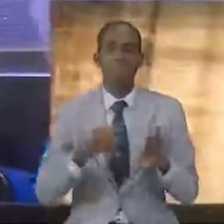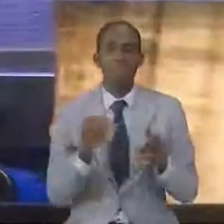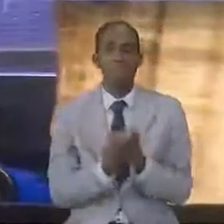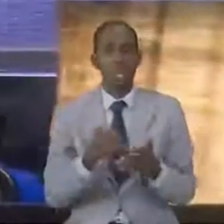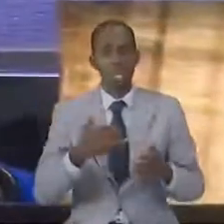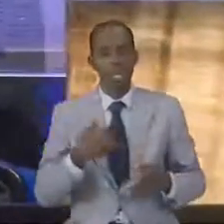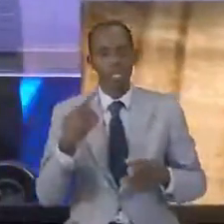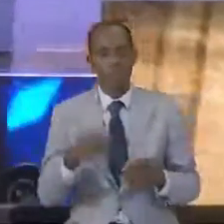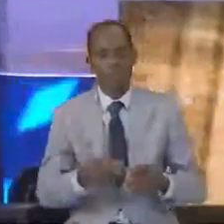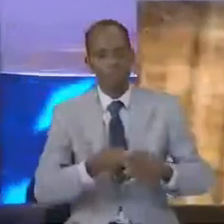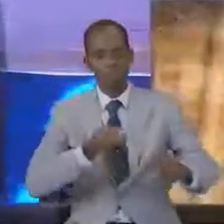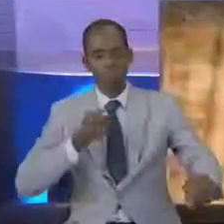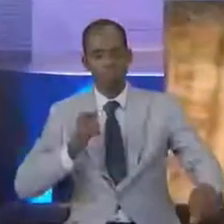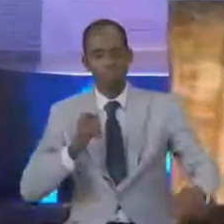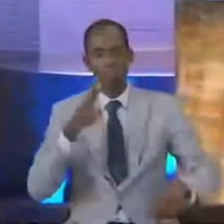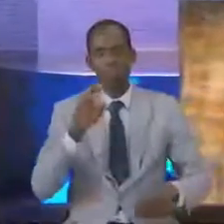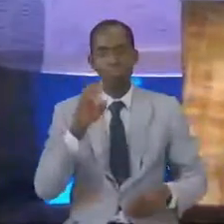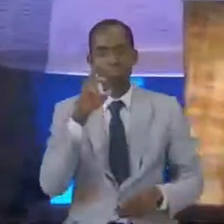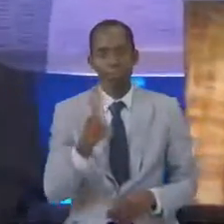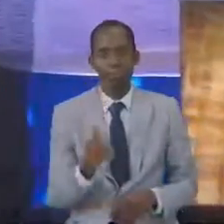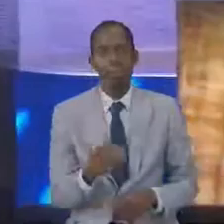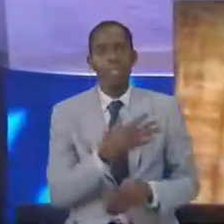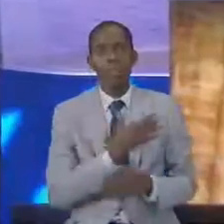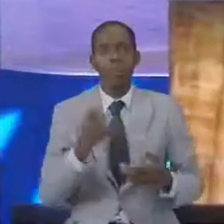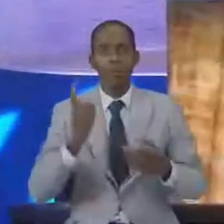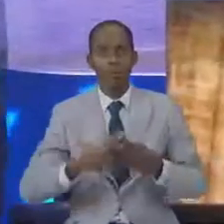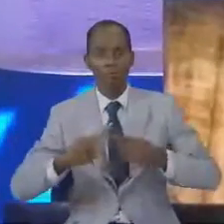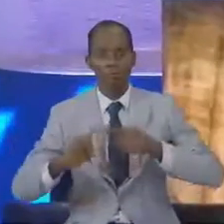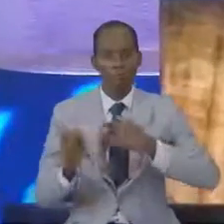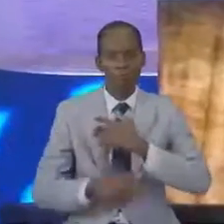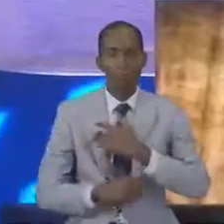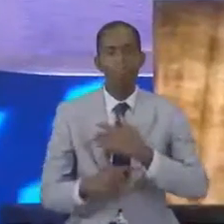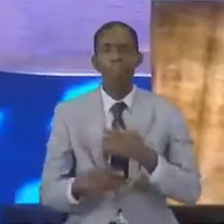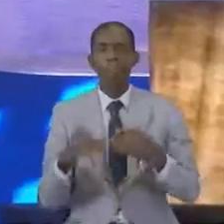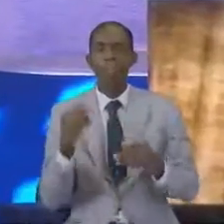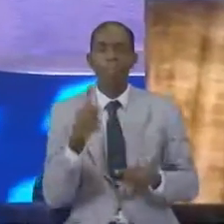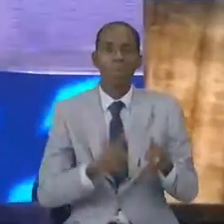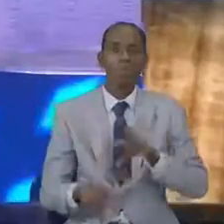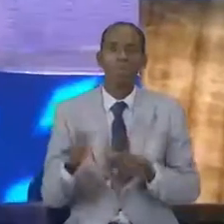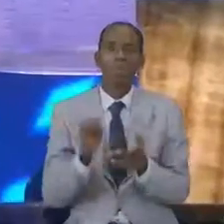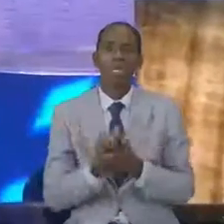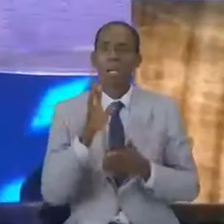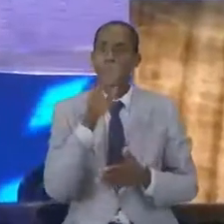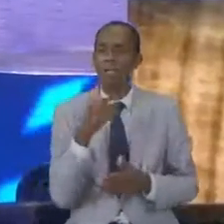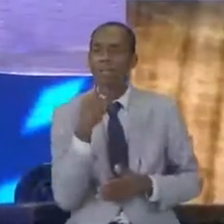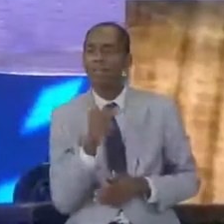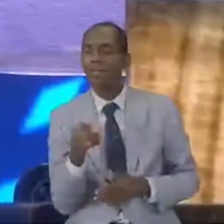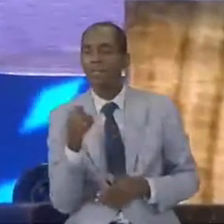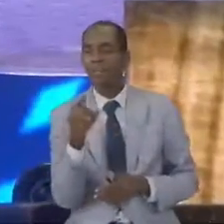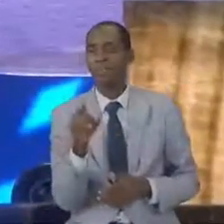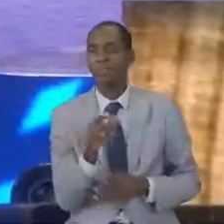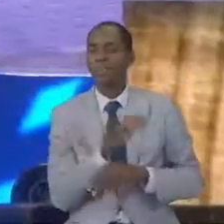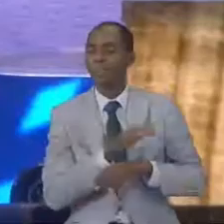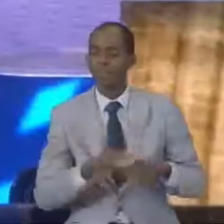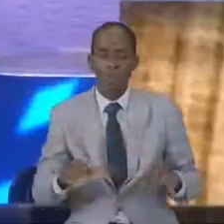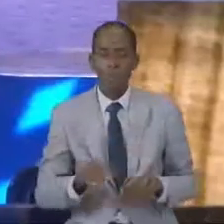qui tiennent la Vierge pour frapper pour frapper ce qui le dit ce qui le disent